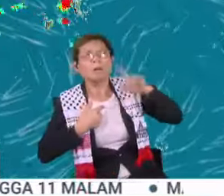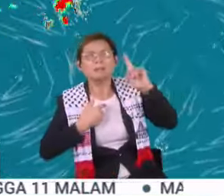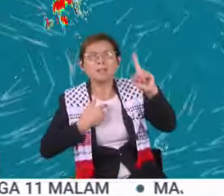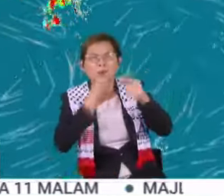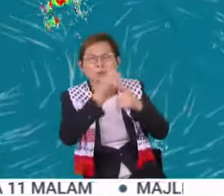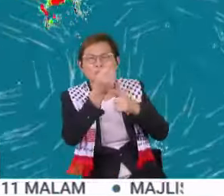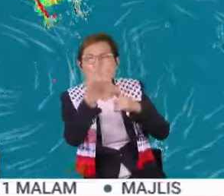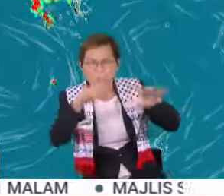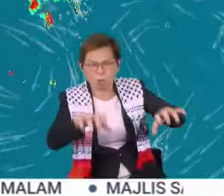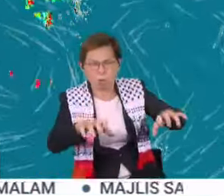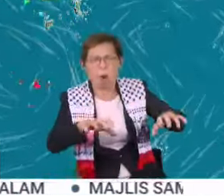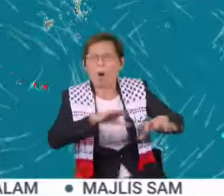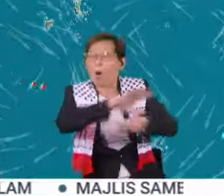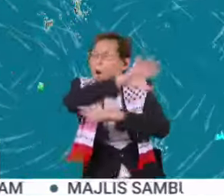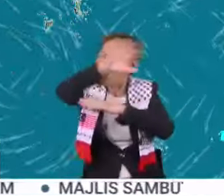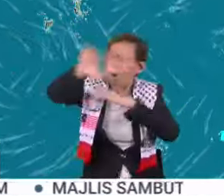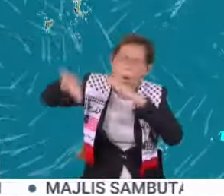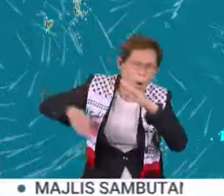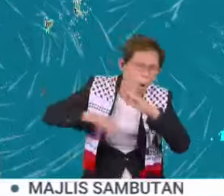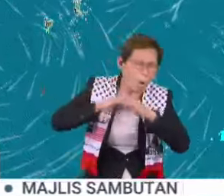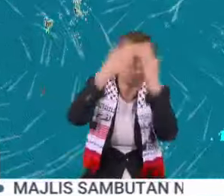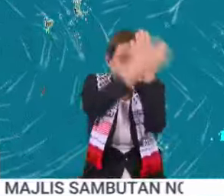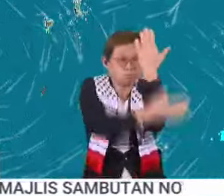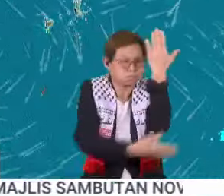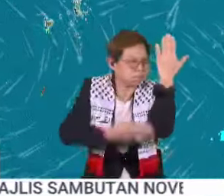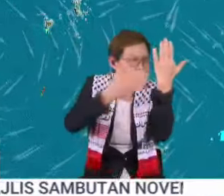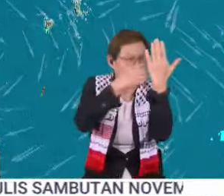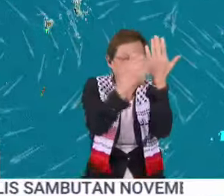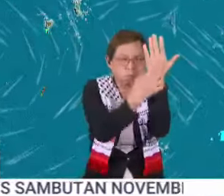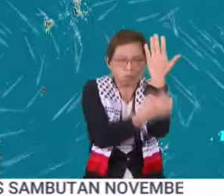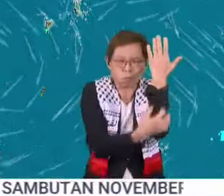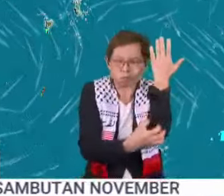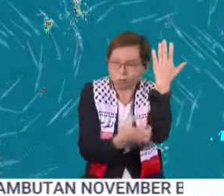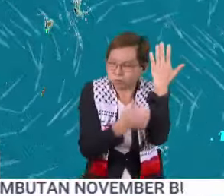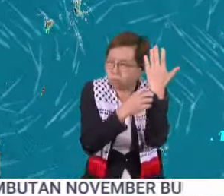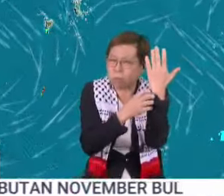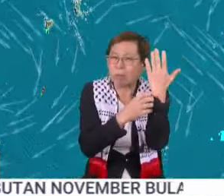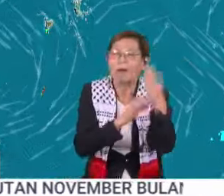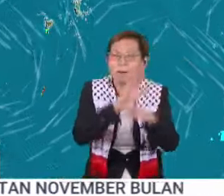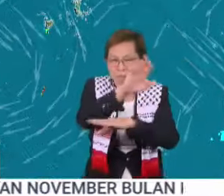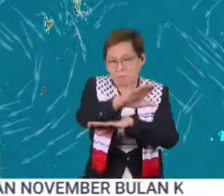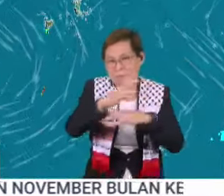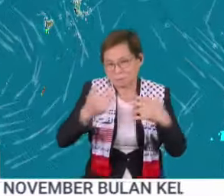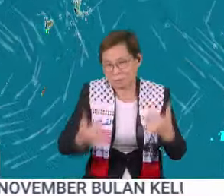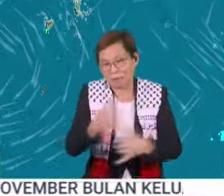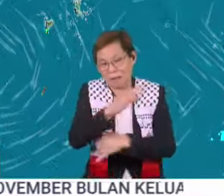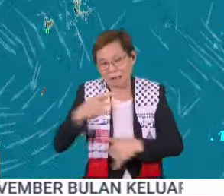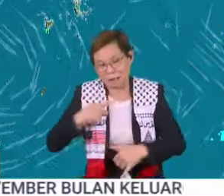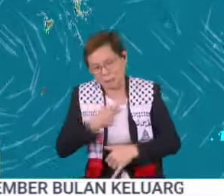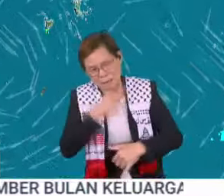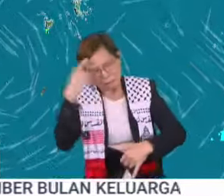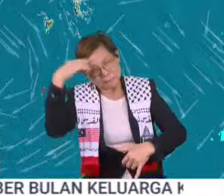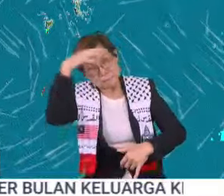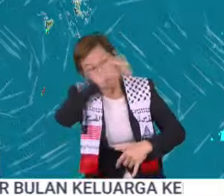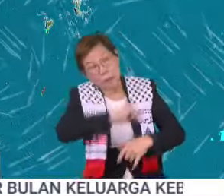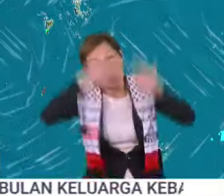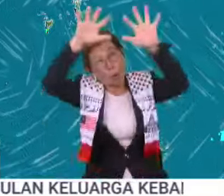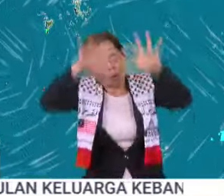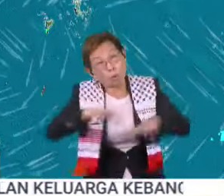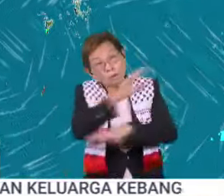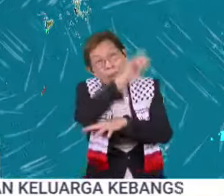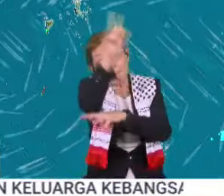dua tempat melibatkan di hampir ke semua negeri di semenanjung Malaysia pada petang ini. Dan kami jangkakan hujan lebat